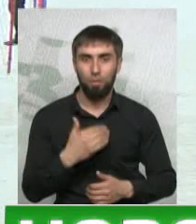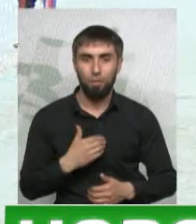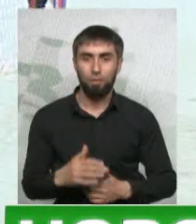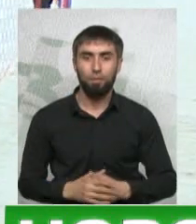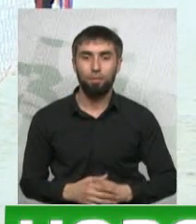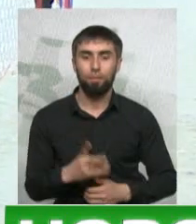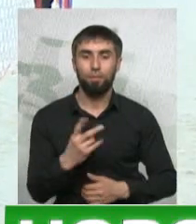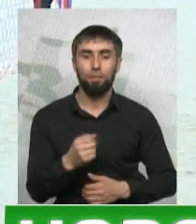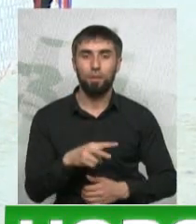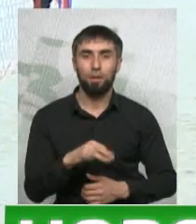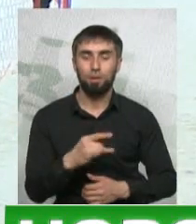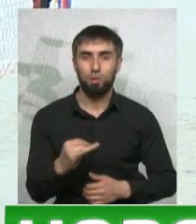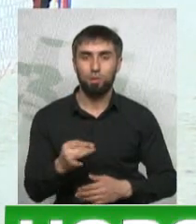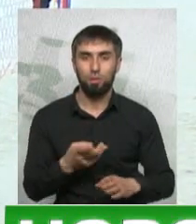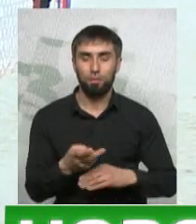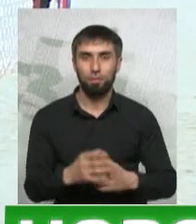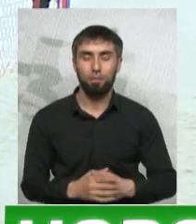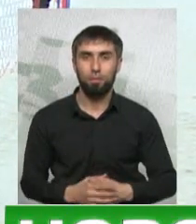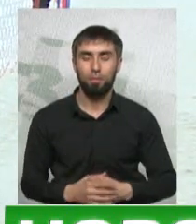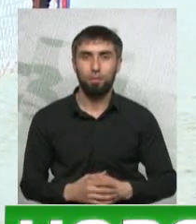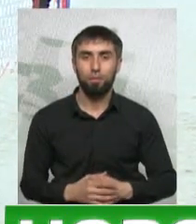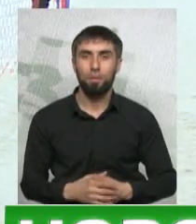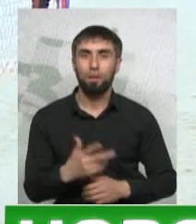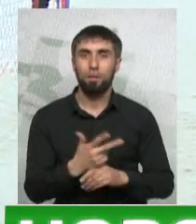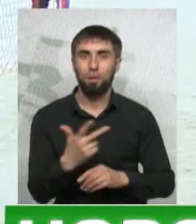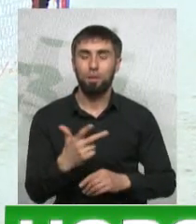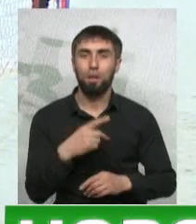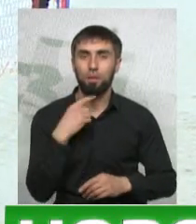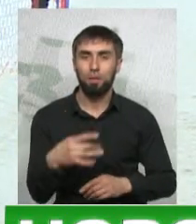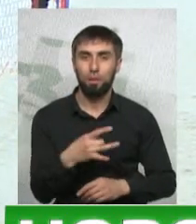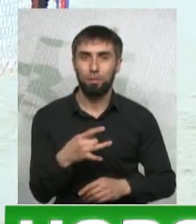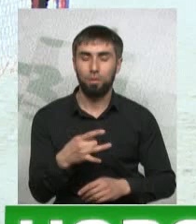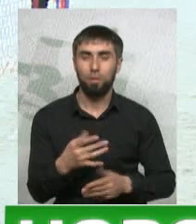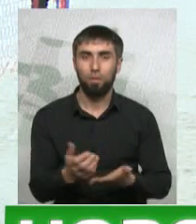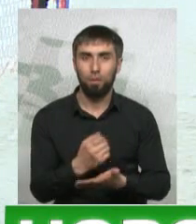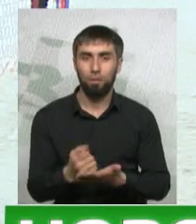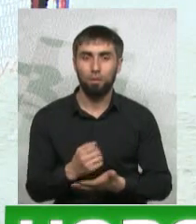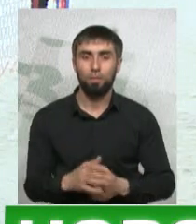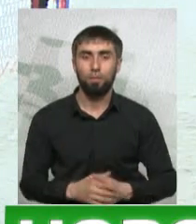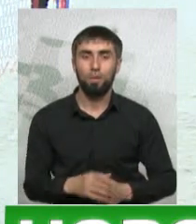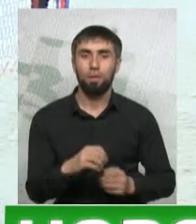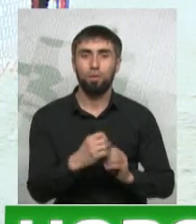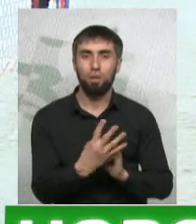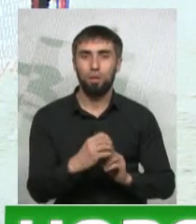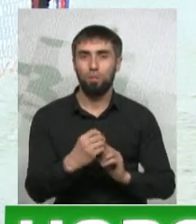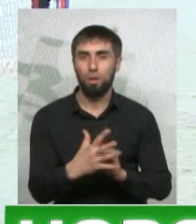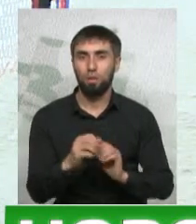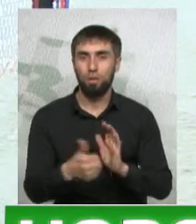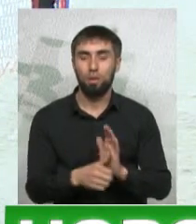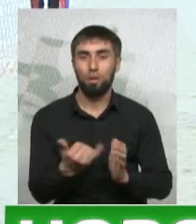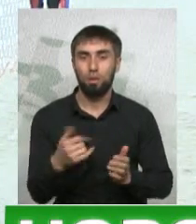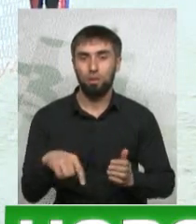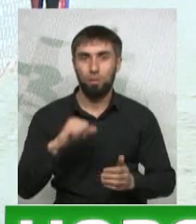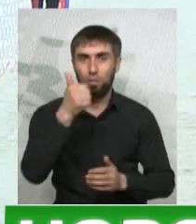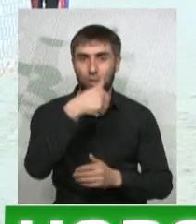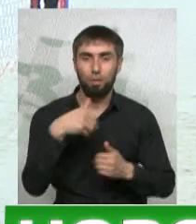на лыжах кататься три раза республиканские выиграл 14 15 16 год и вот в этом году Решил